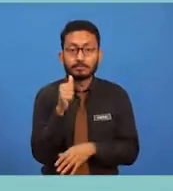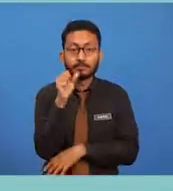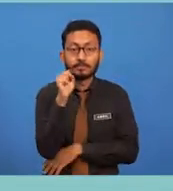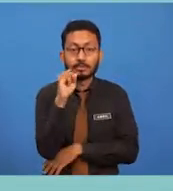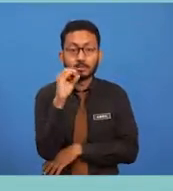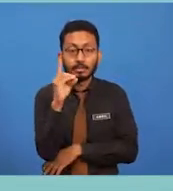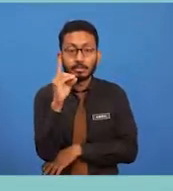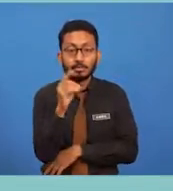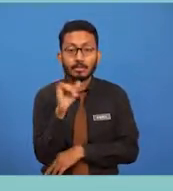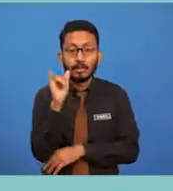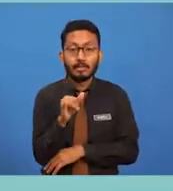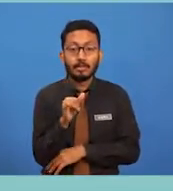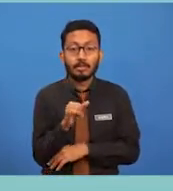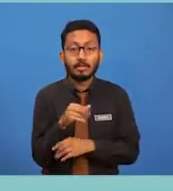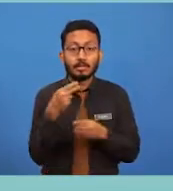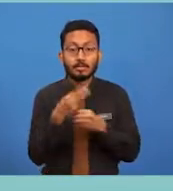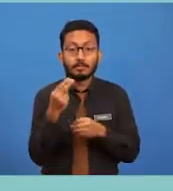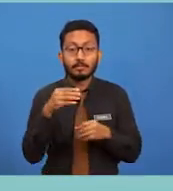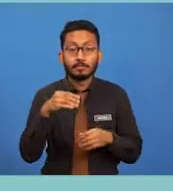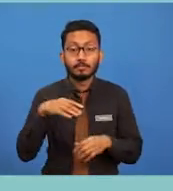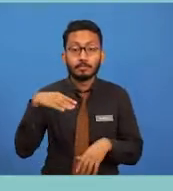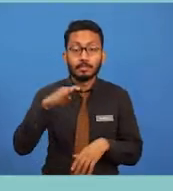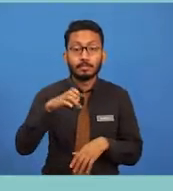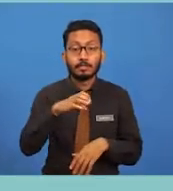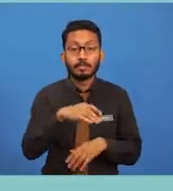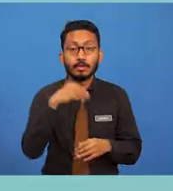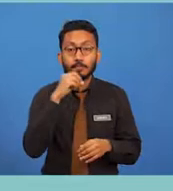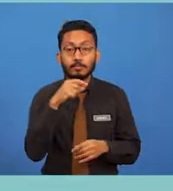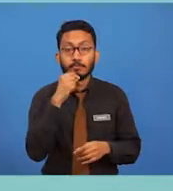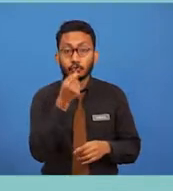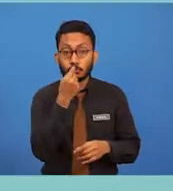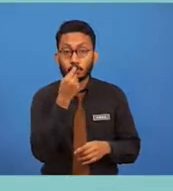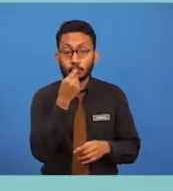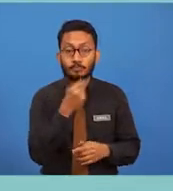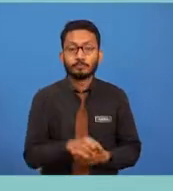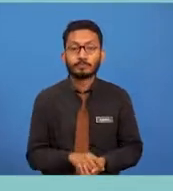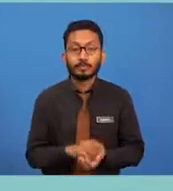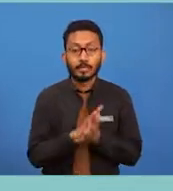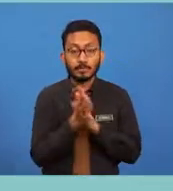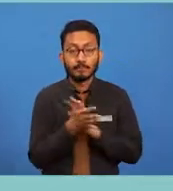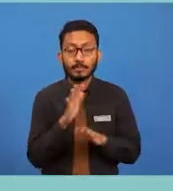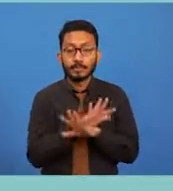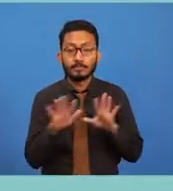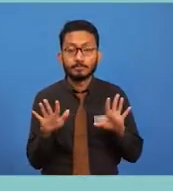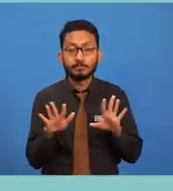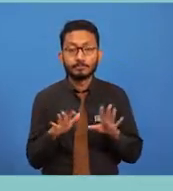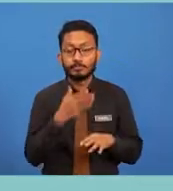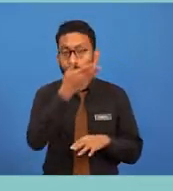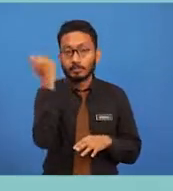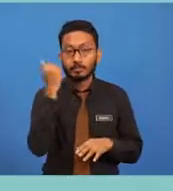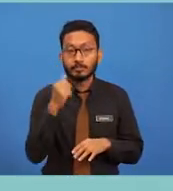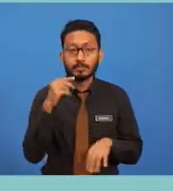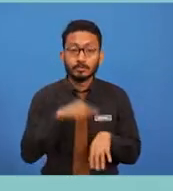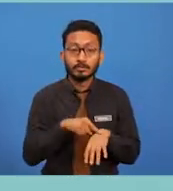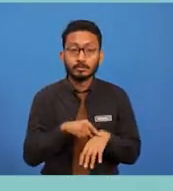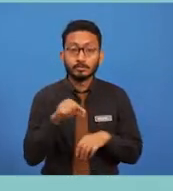bakteria dalam mulut. Jadi murid-murid, jangan lupa gunakan ubat gigi semasa menggosok gigi